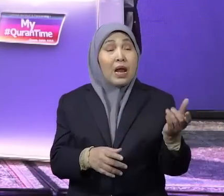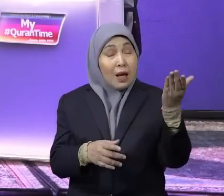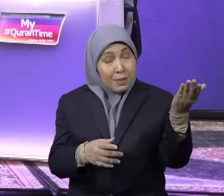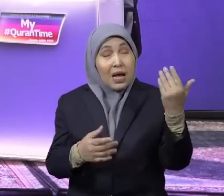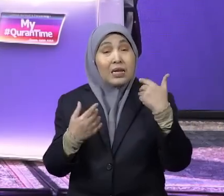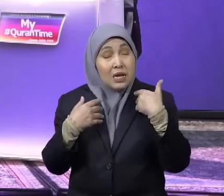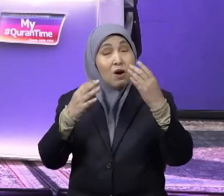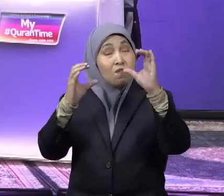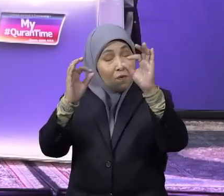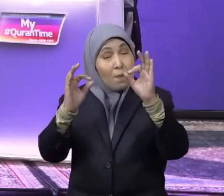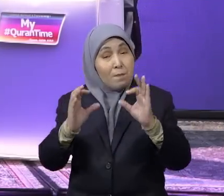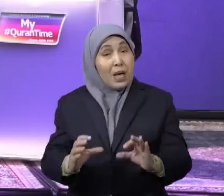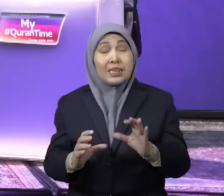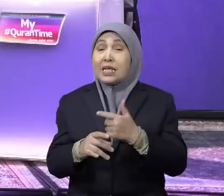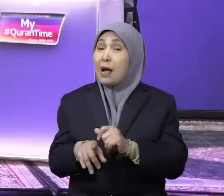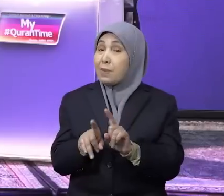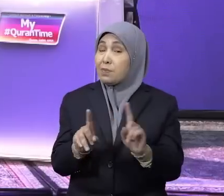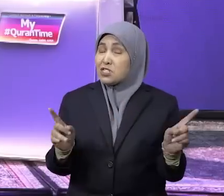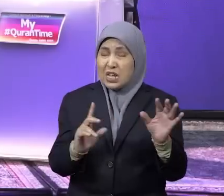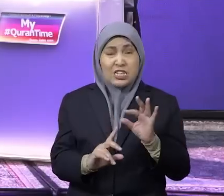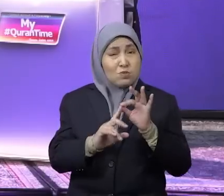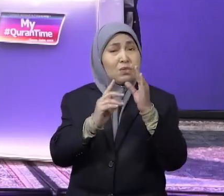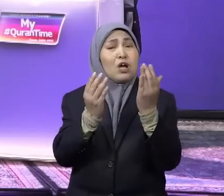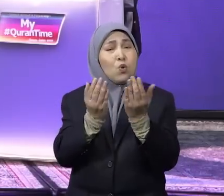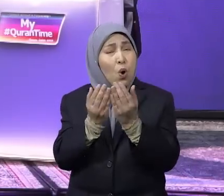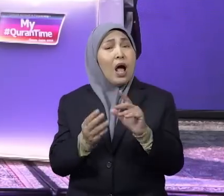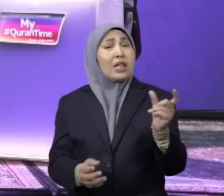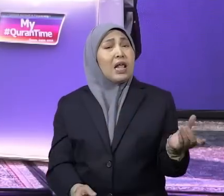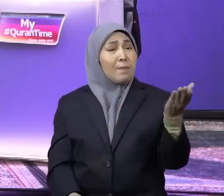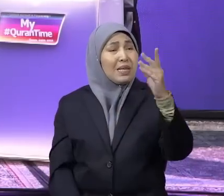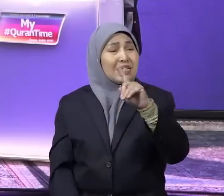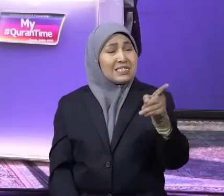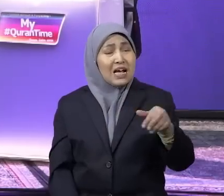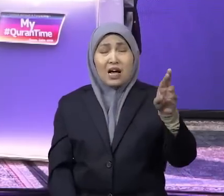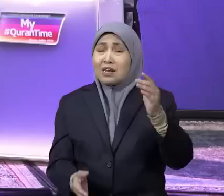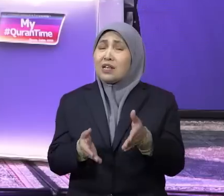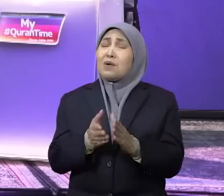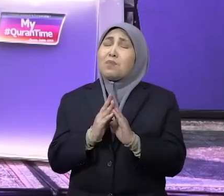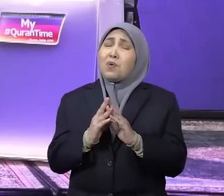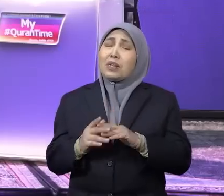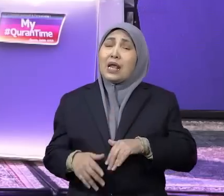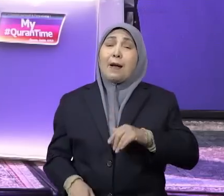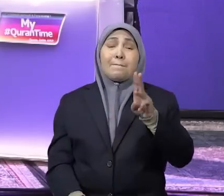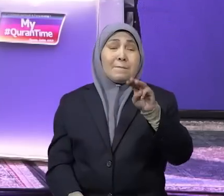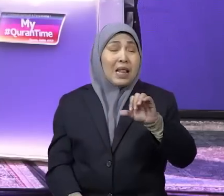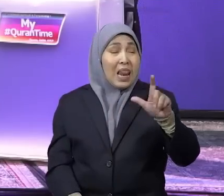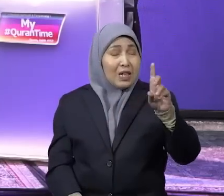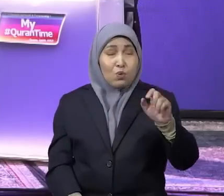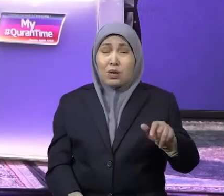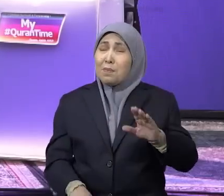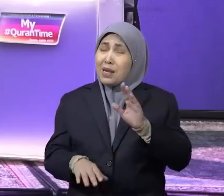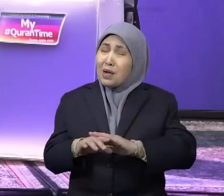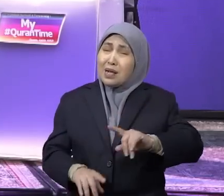dengan format yang berbeza. Tetapi istimewanya doa Nabi Zakaria ini, dia memohon dengan lafaz min ladunka, di sisi